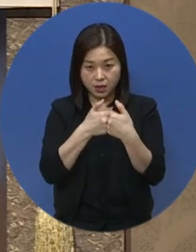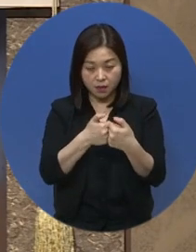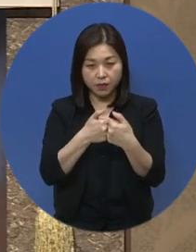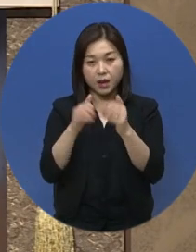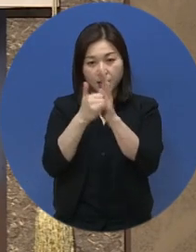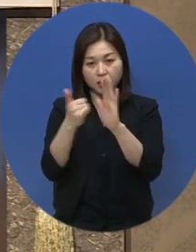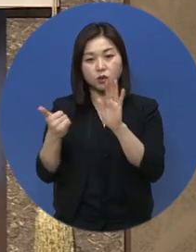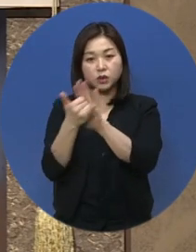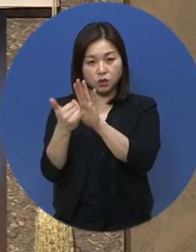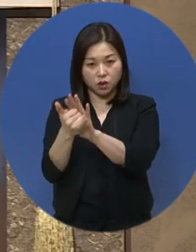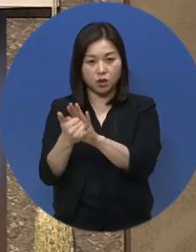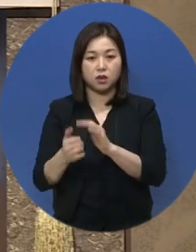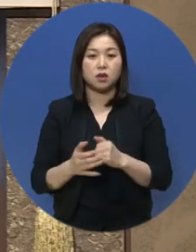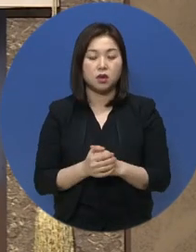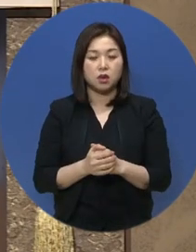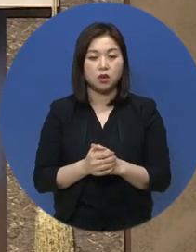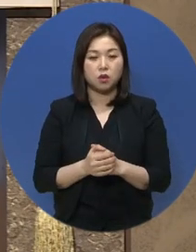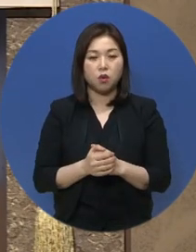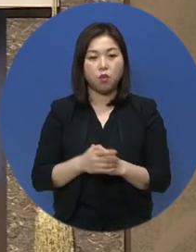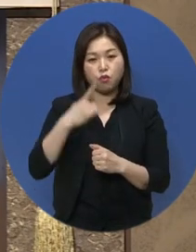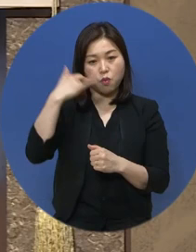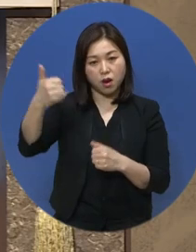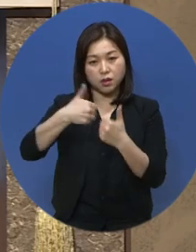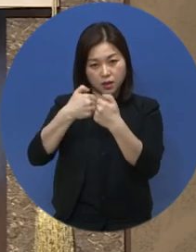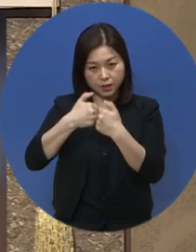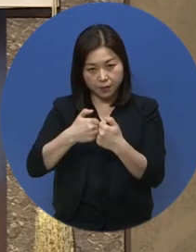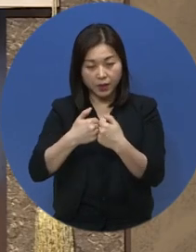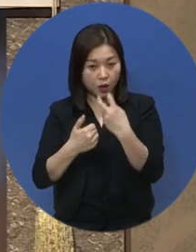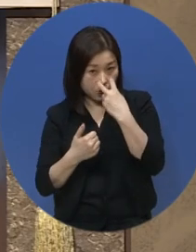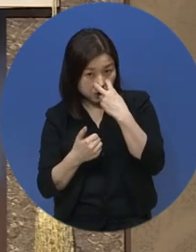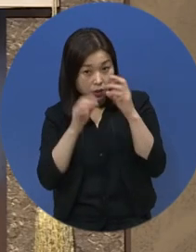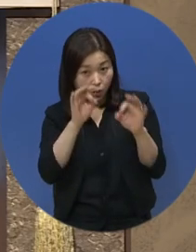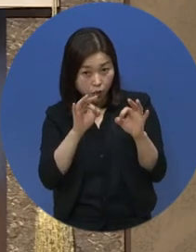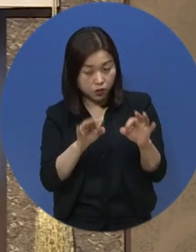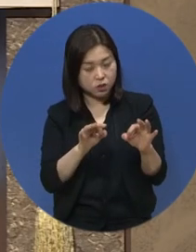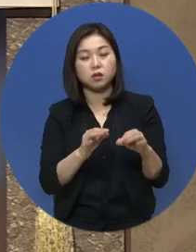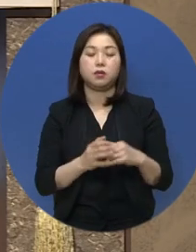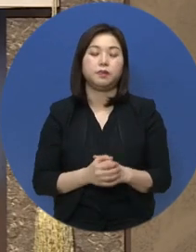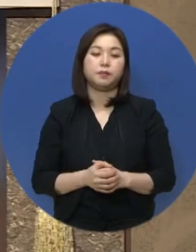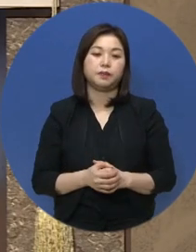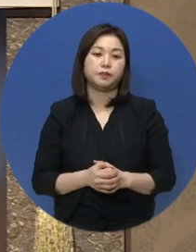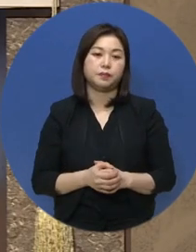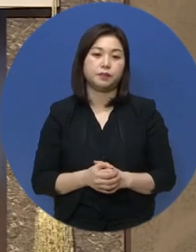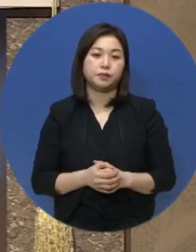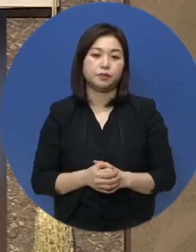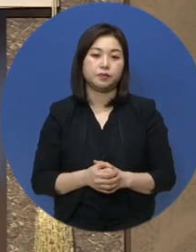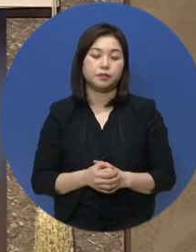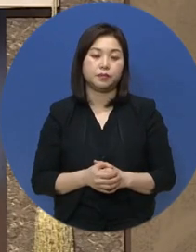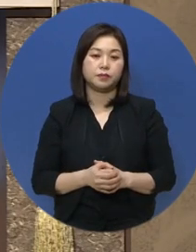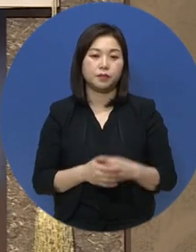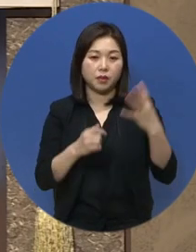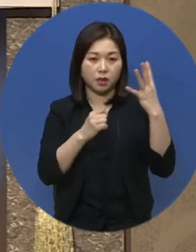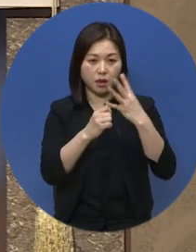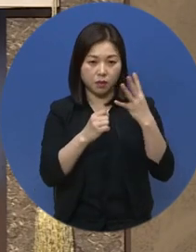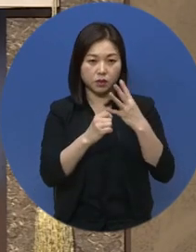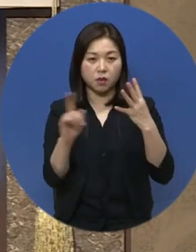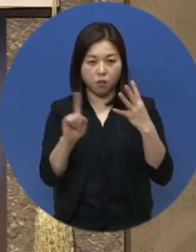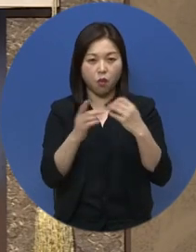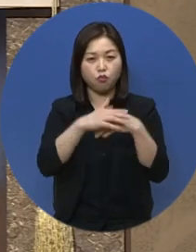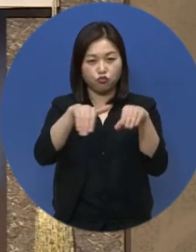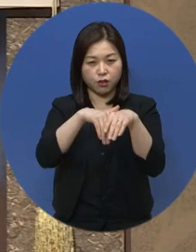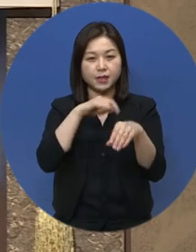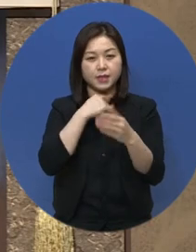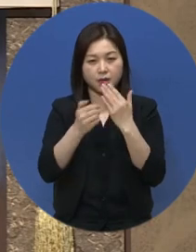가족 지원하는 것, 보호자와 상담하는 것, 관찰하는 것 이런 것들이 해당이 된다고 하면 문화는 이제